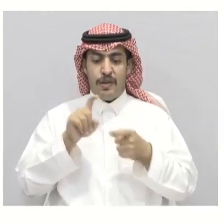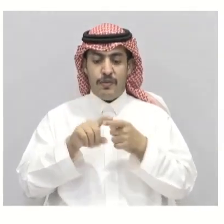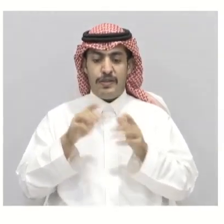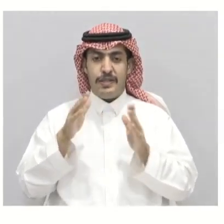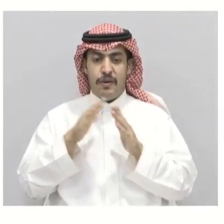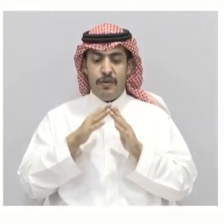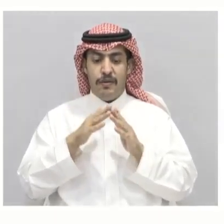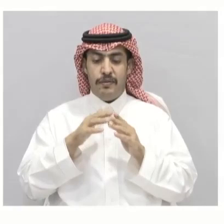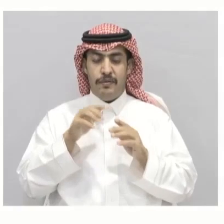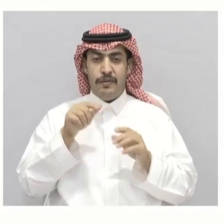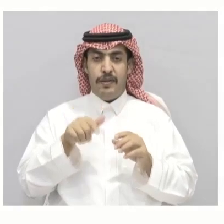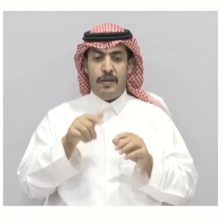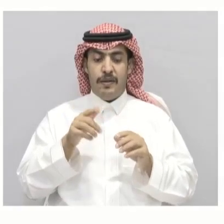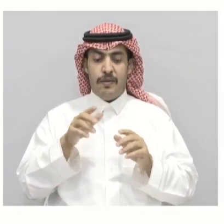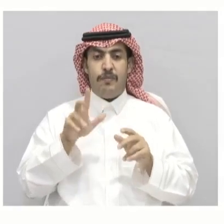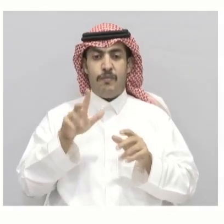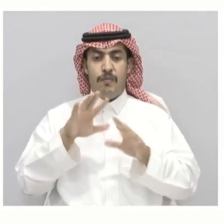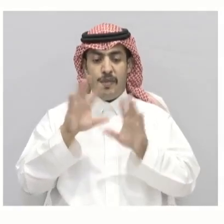الى متتامتين